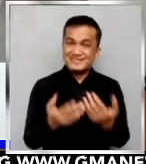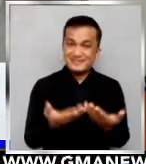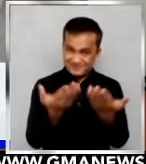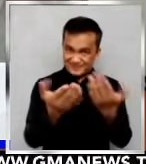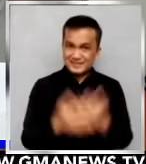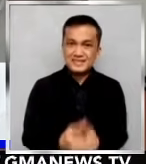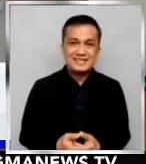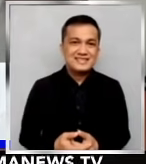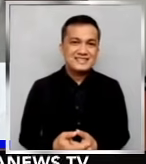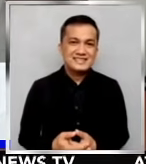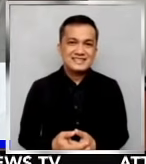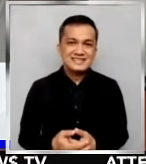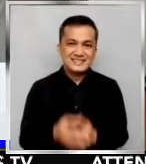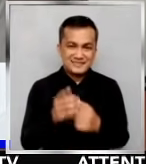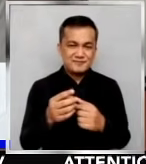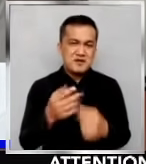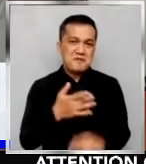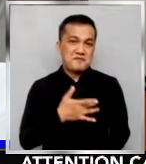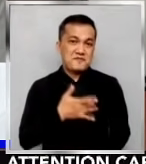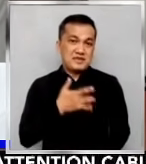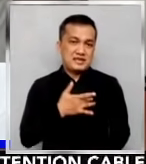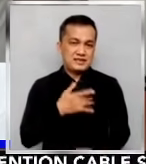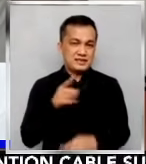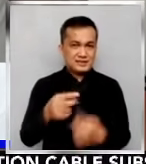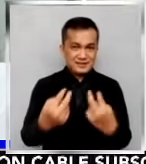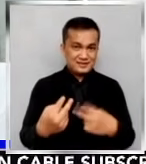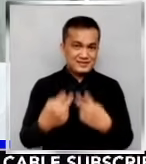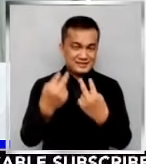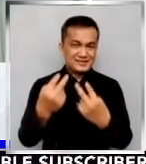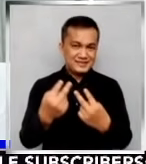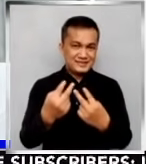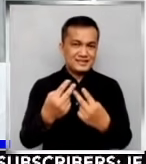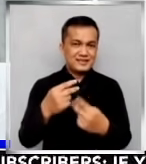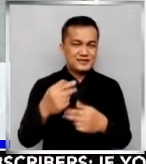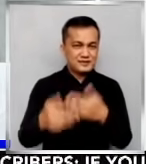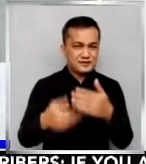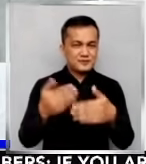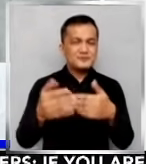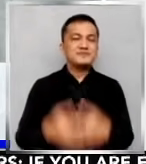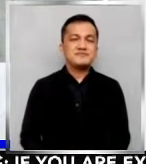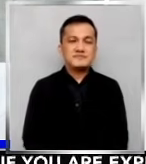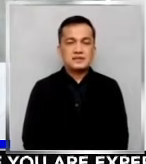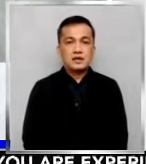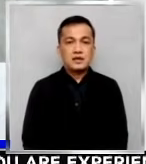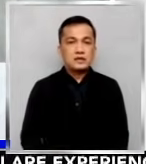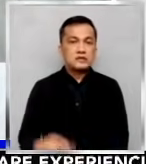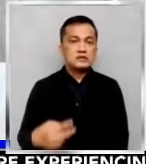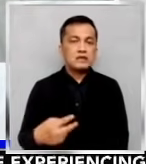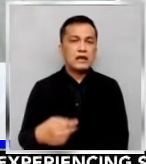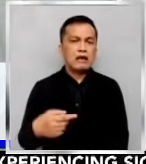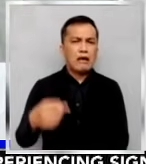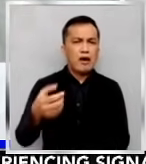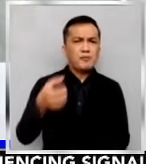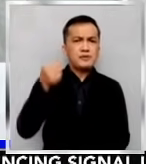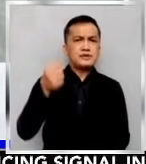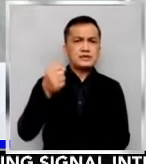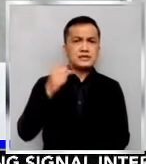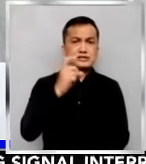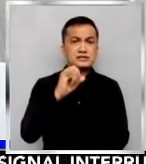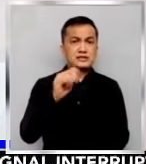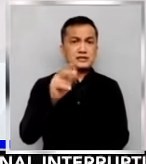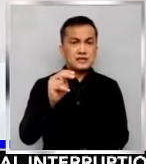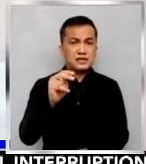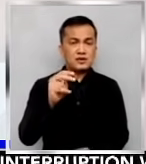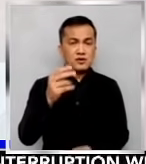sa mararamdaman nila habang pinapanood nila itong teleserye ito. Nabiti naman si Sian dahil kahit nagkaharap-harap na